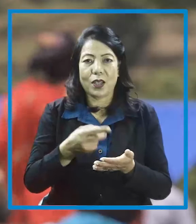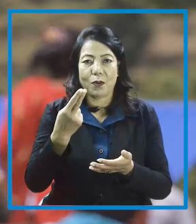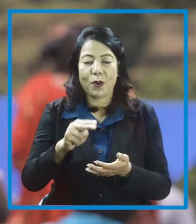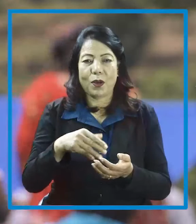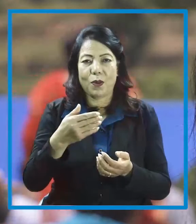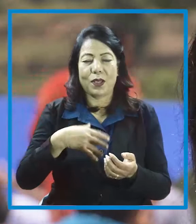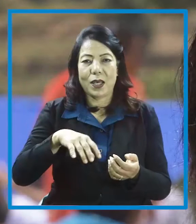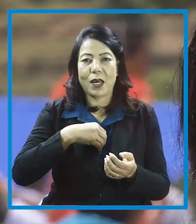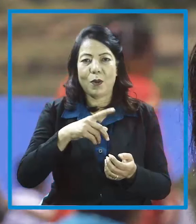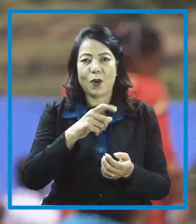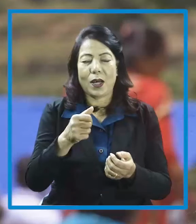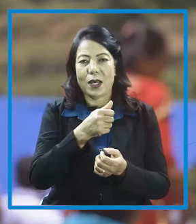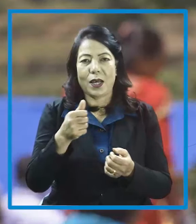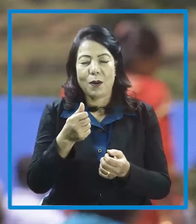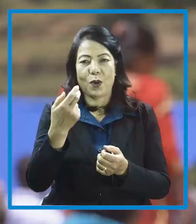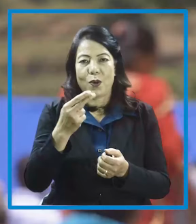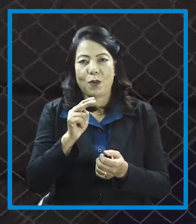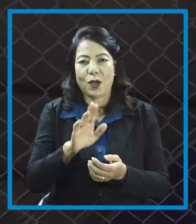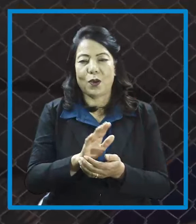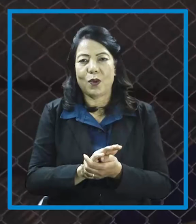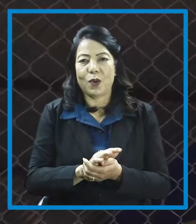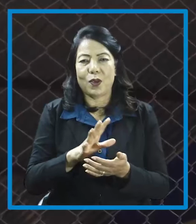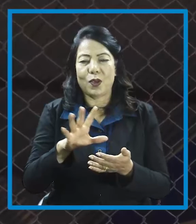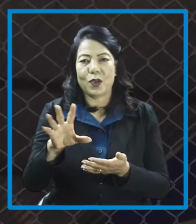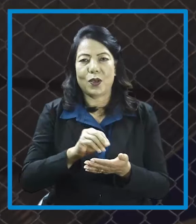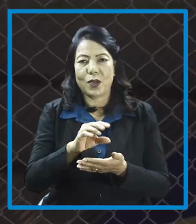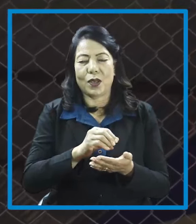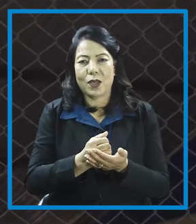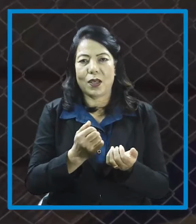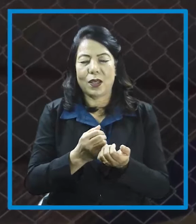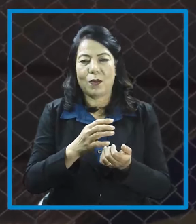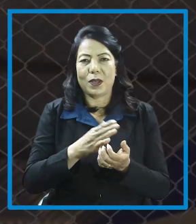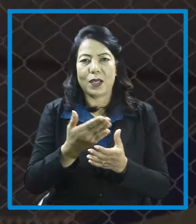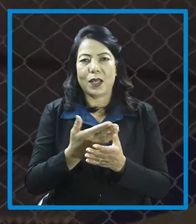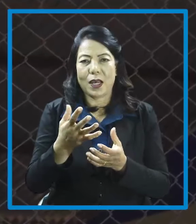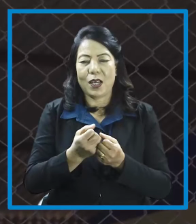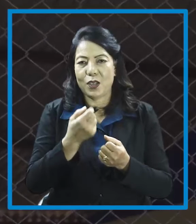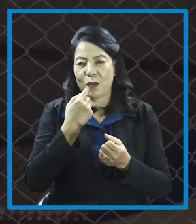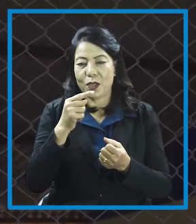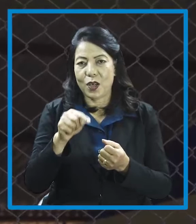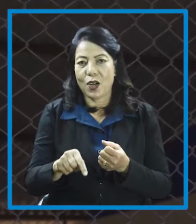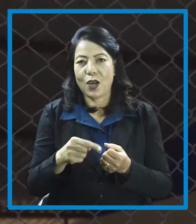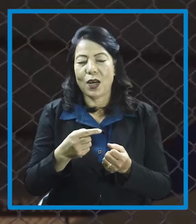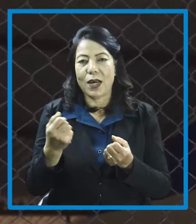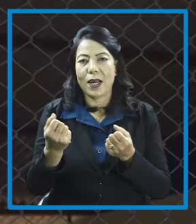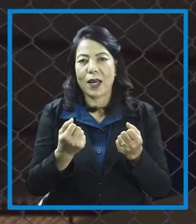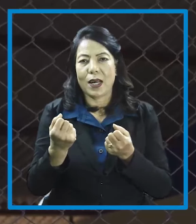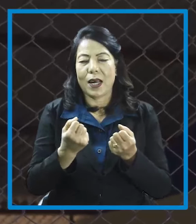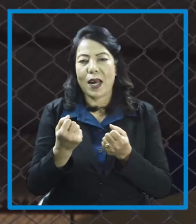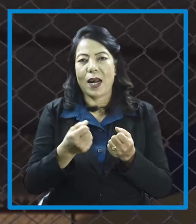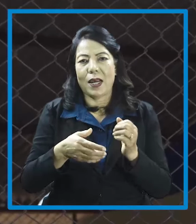यो सङ्कलन केन्द्र भएपछि हामीले त ओहो फलान ठाउँमा सङ्कलन केन्द्र भएछ नि त, हामी नि तरकारी लिन्छौँ भने अहिले चाहिँ